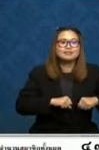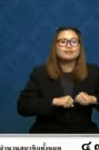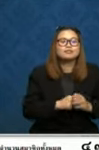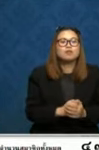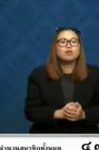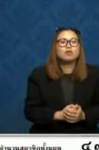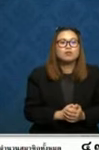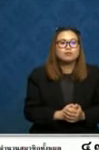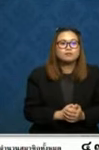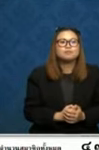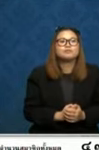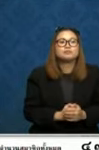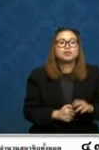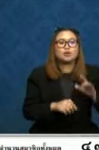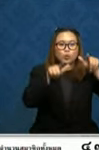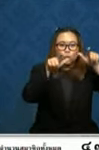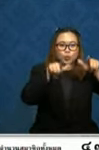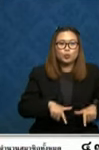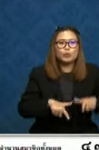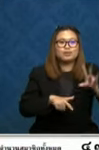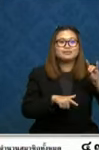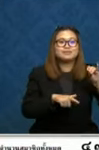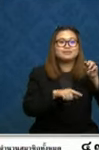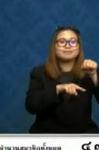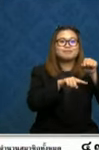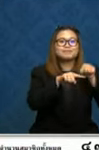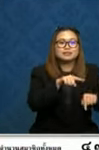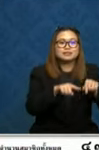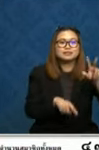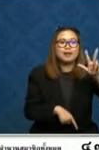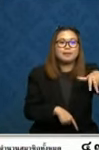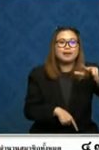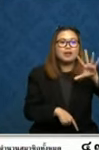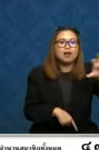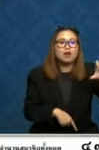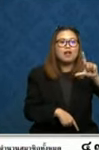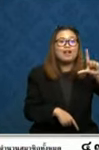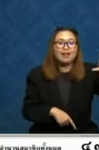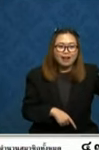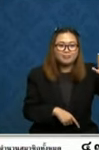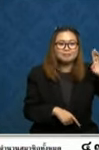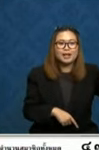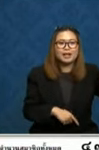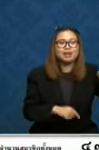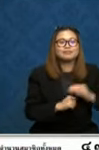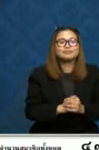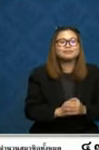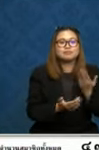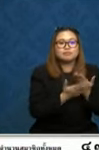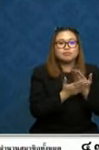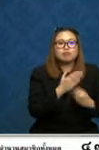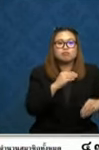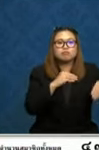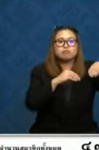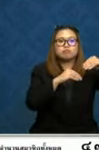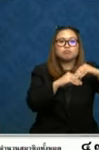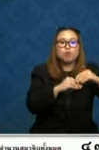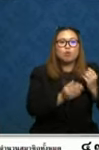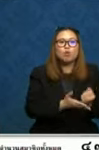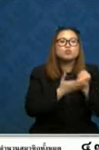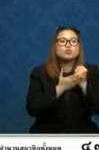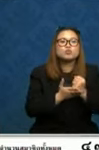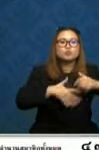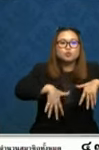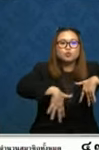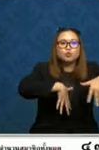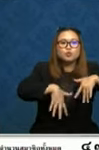มน.ลงไป 70% ครับประมาณ 3,500 ล้านบาทเพื่อนำเงินส่วนนี้ไปชดเชยหรือเอาไปช่วยเหลือพี่น้องประชา